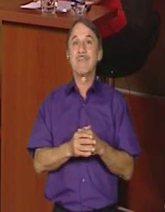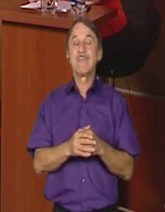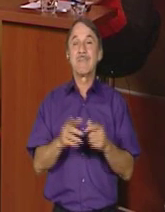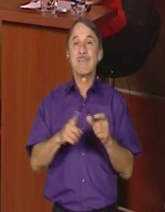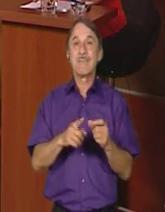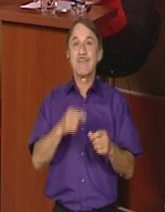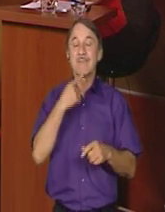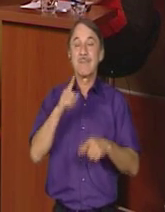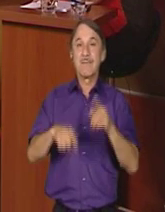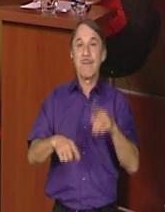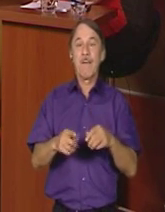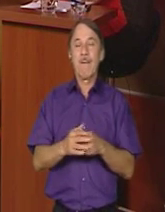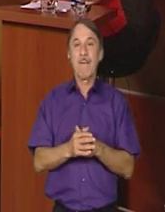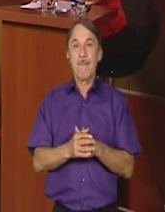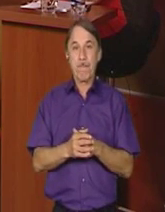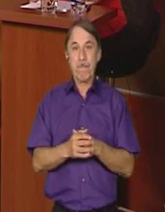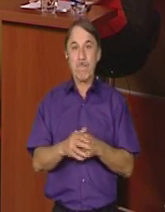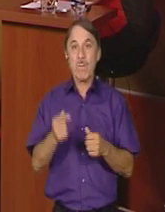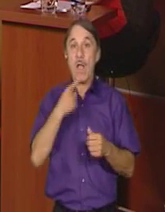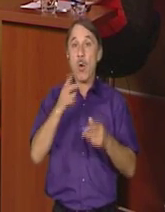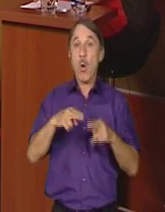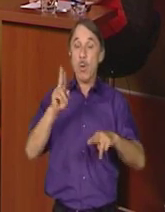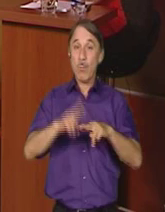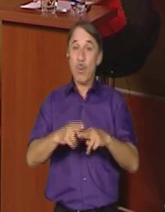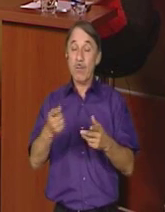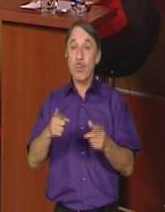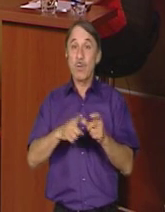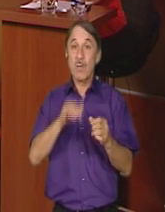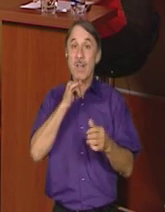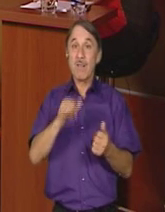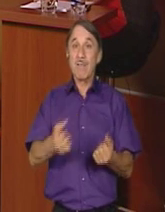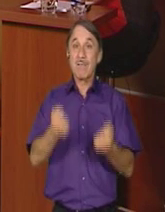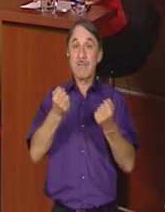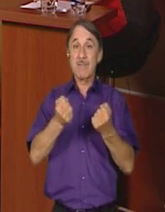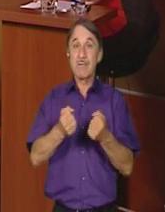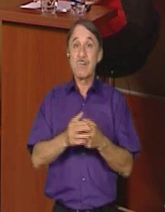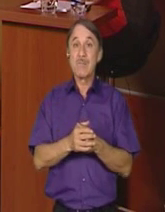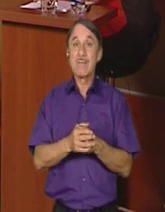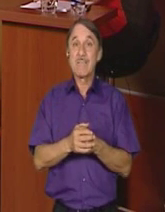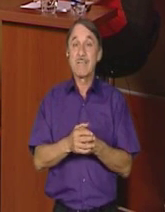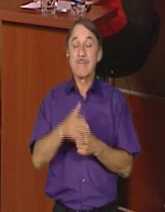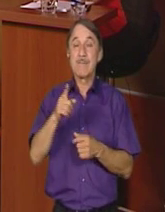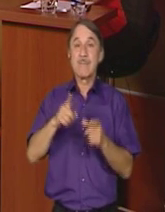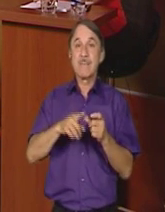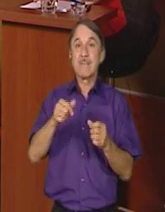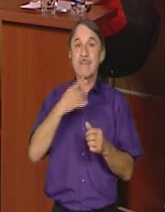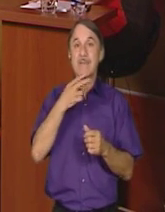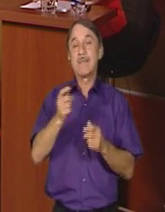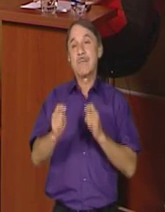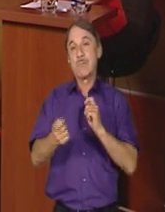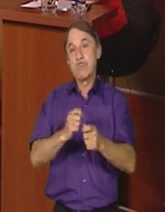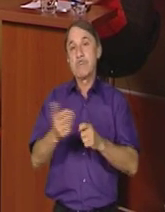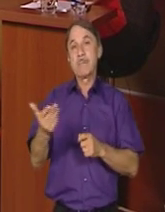naravno odrezao, a imao sam 30 godina. Sad imam 60 i volim što imam 60, pa se tako ne